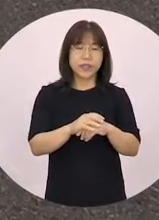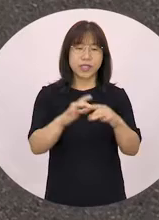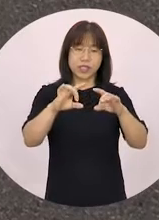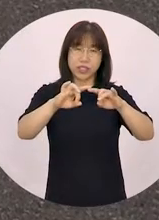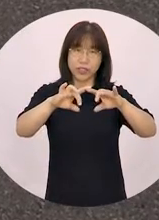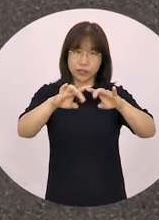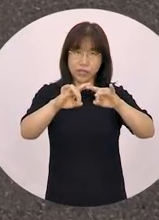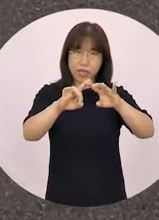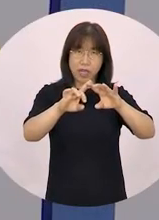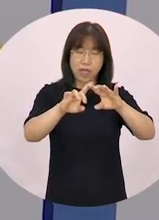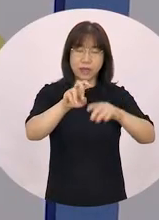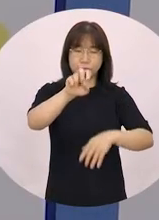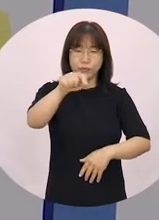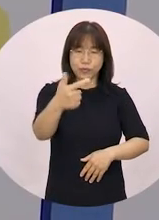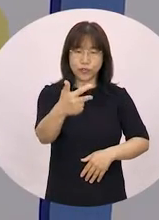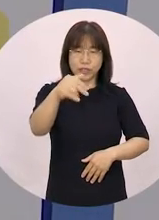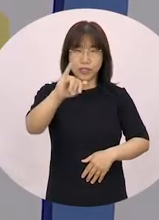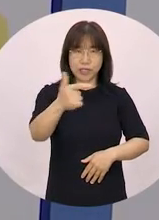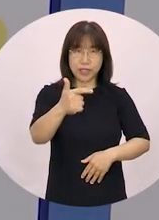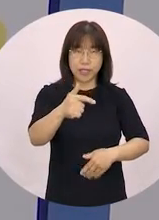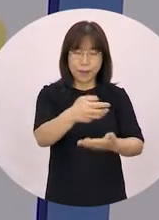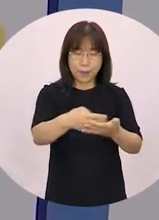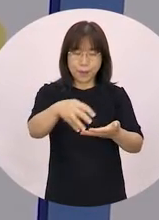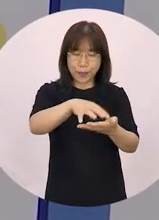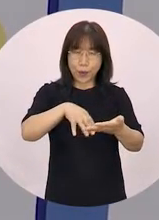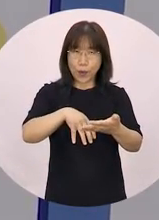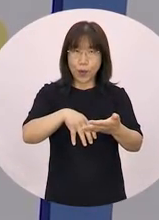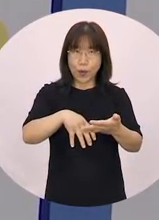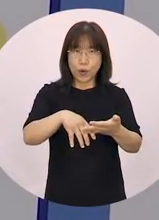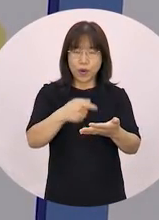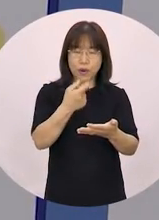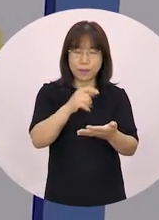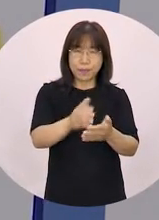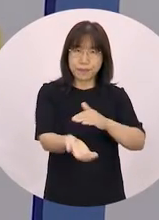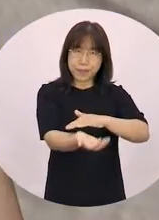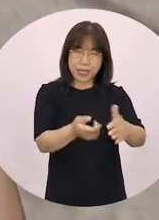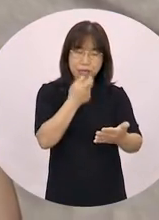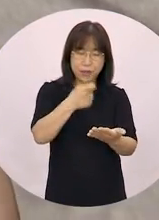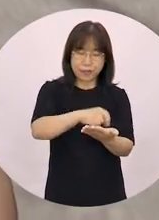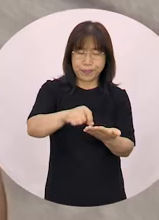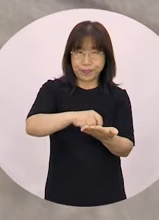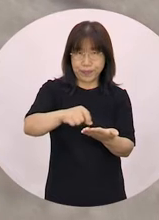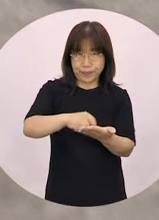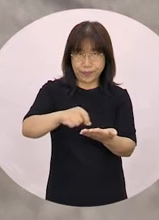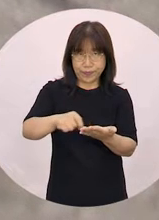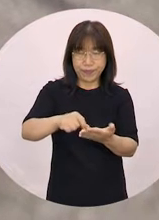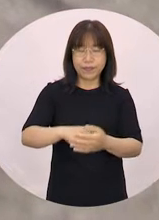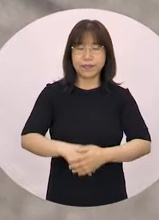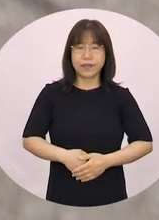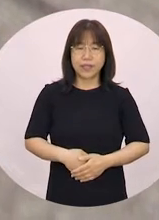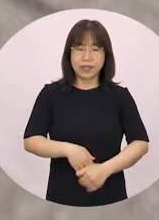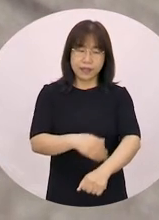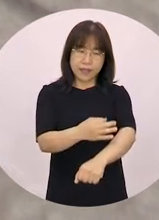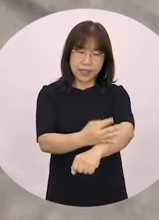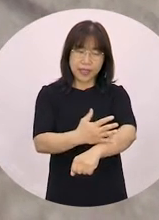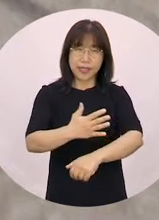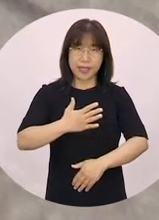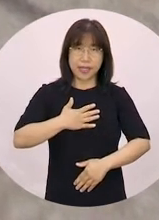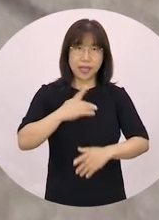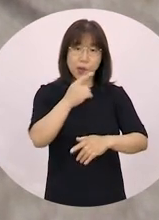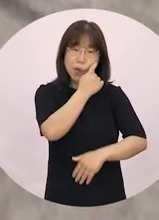촬영하면 전자문진표를 바로 작성할 수 있습니다. 문진 항목들을 작성한 후 생성된 바코드를